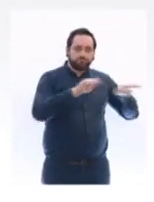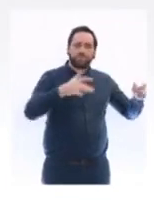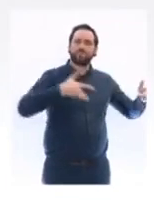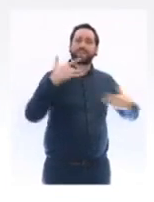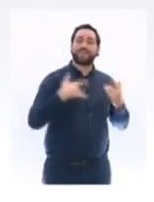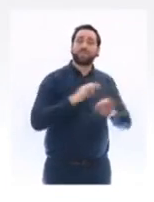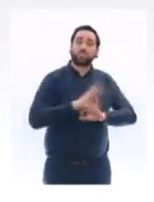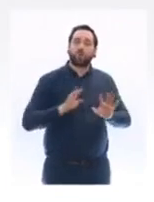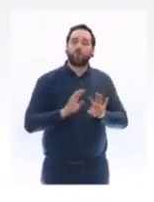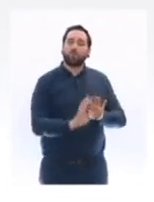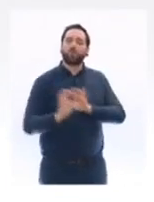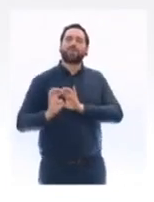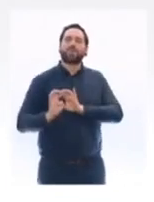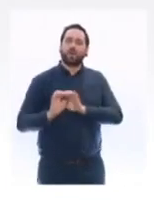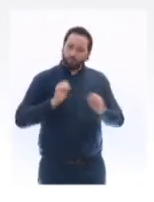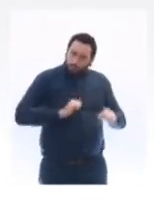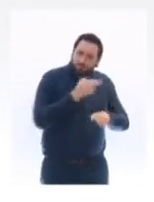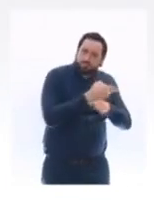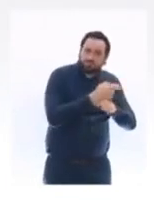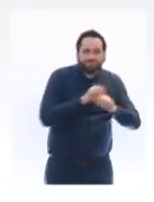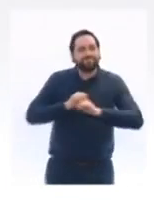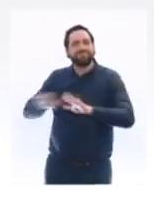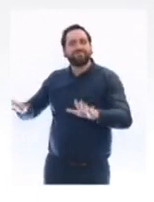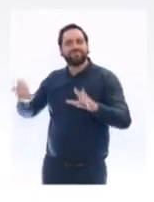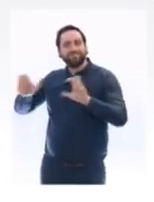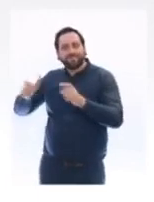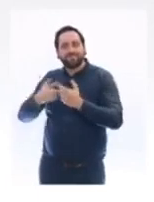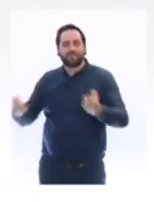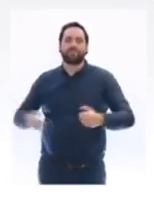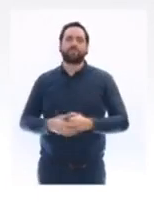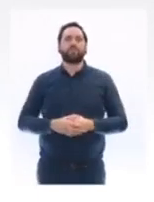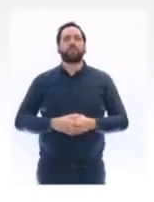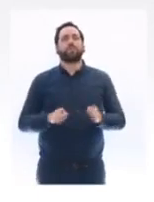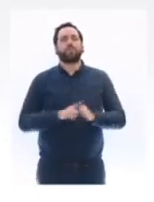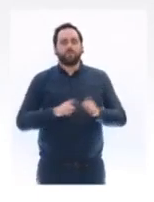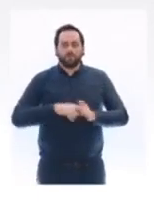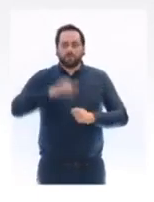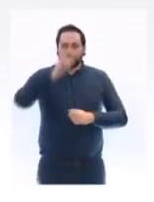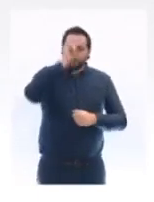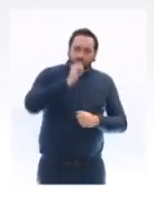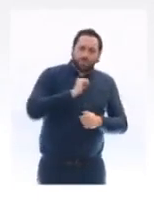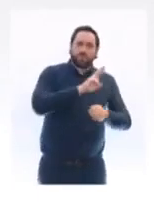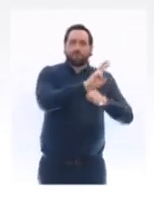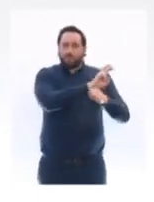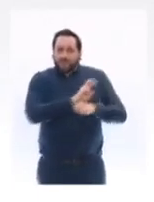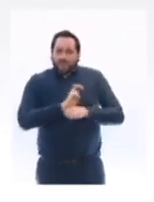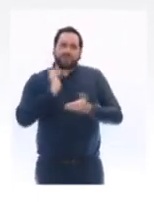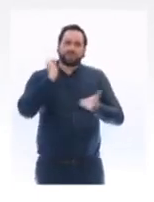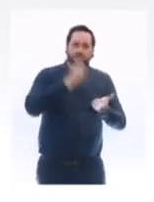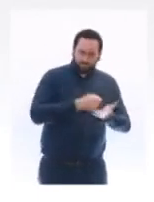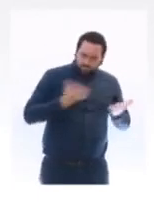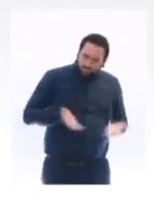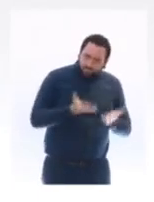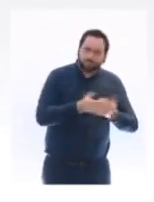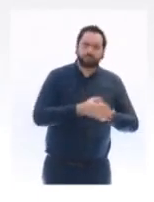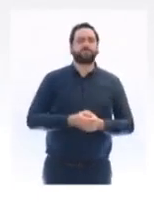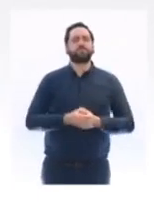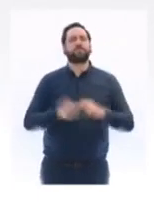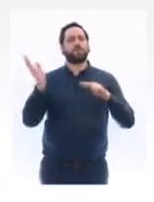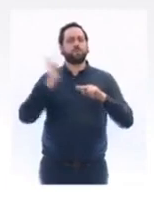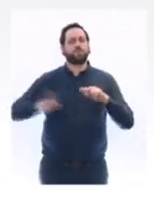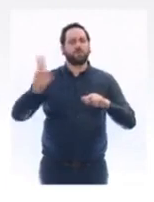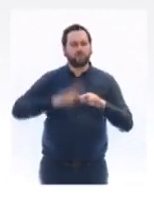la télévision. Ce spectacle va donc trouver son public différemment. Cela veut dire aussi qu'à l'issue de cette période